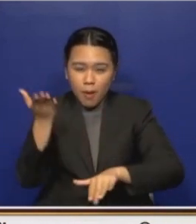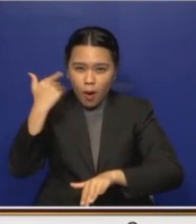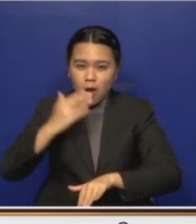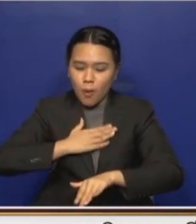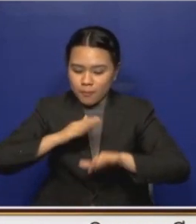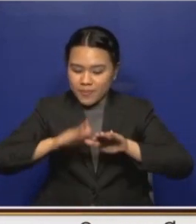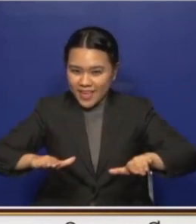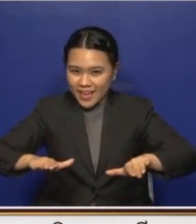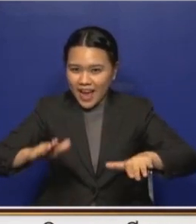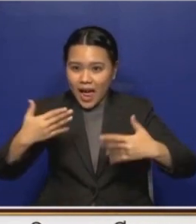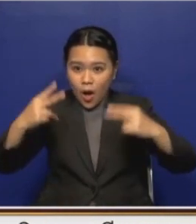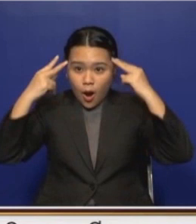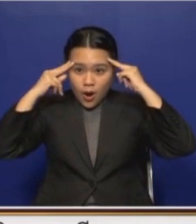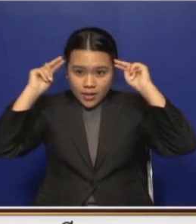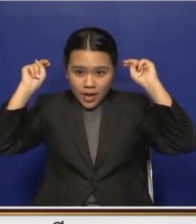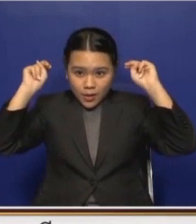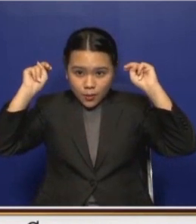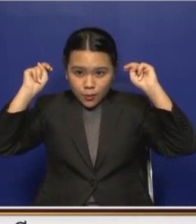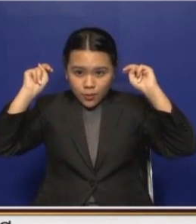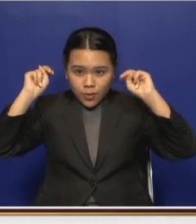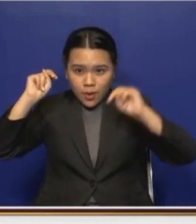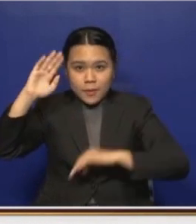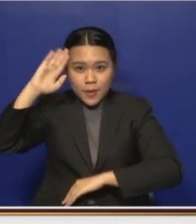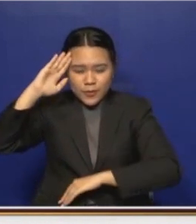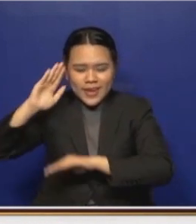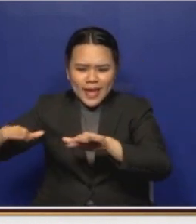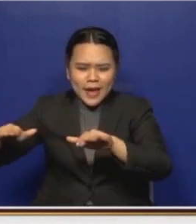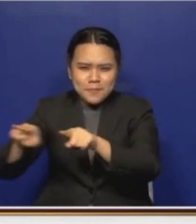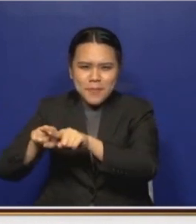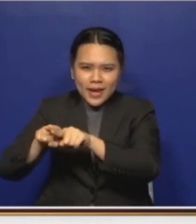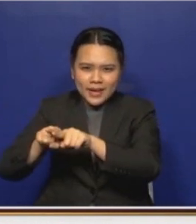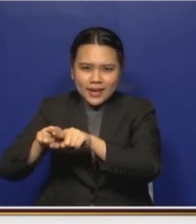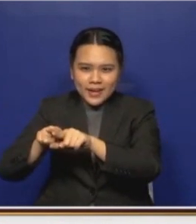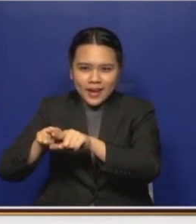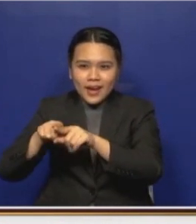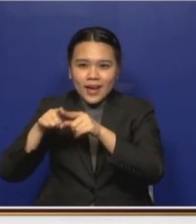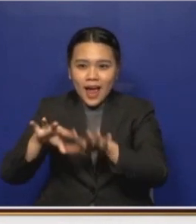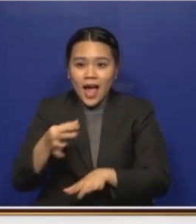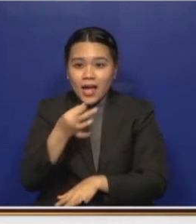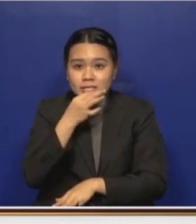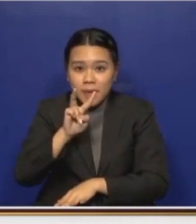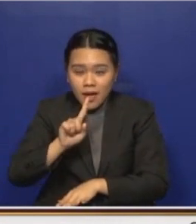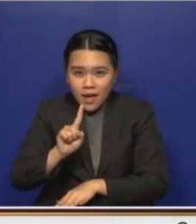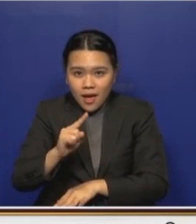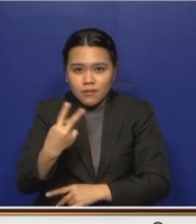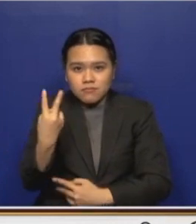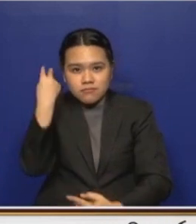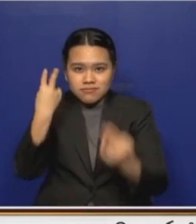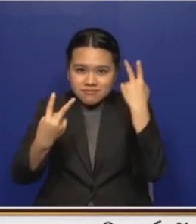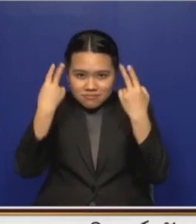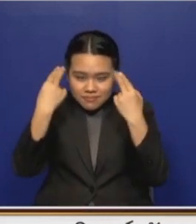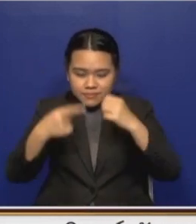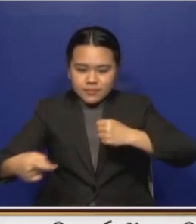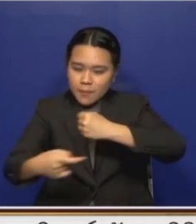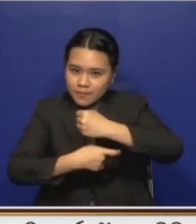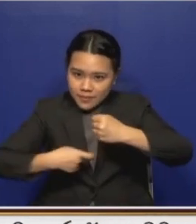าชีพตัดผมฮะอาชีพทำนาฮะอาชีพถีบสำล้อนั่นคือกฎหมายเมื่อ60ปีที่แล้วฮะแล้ว